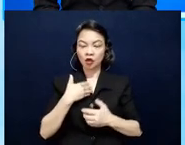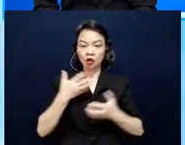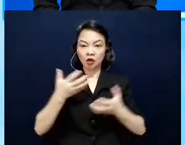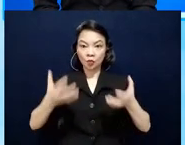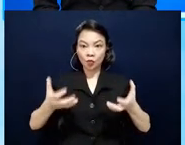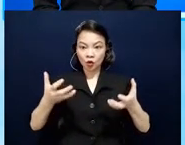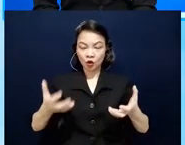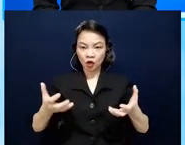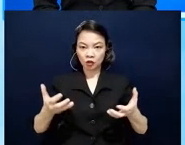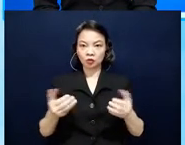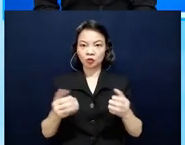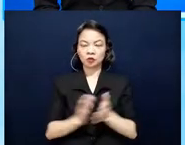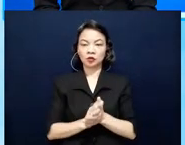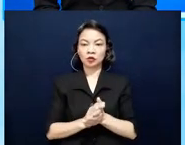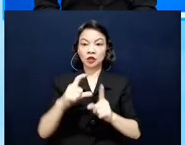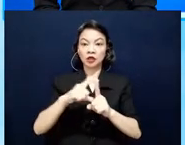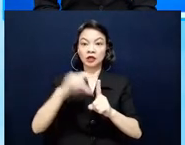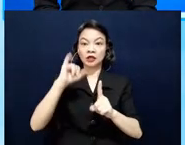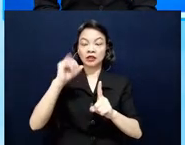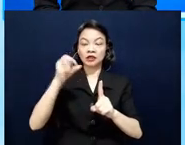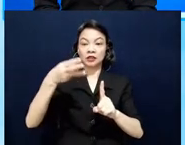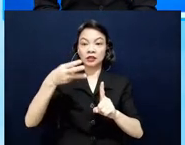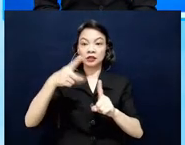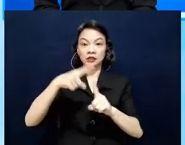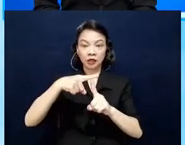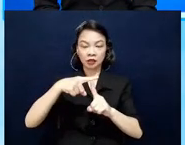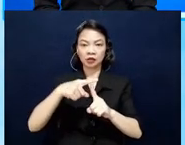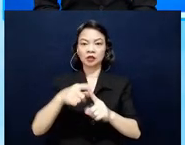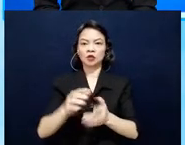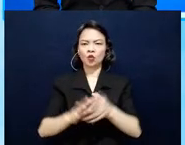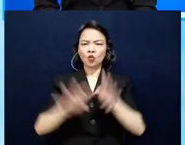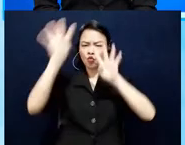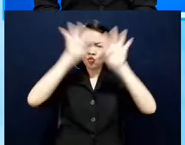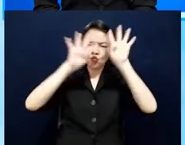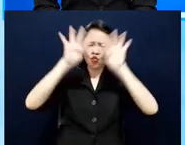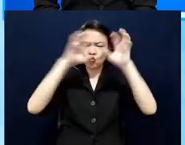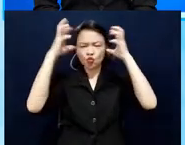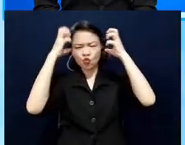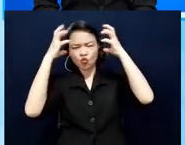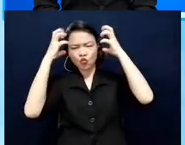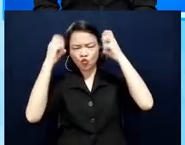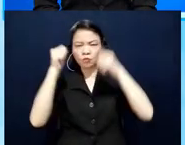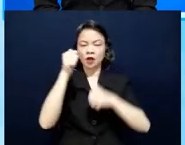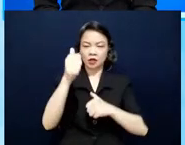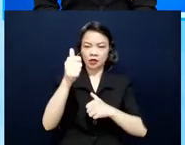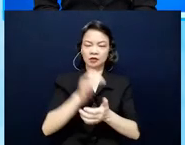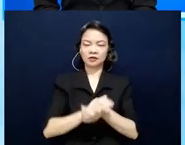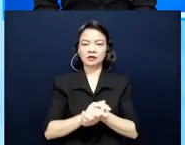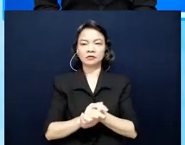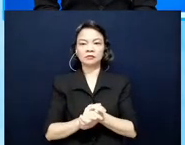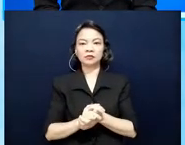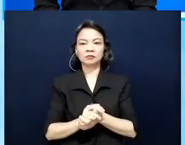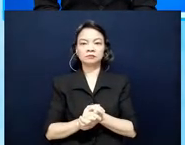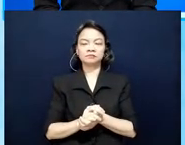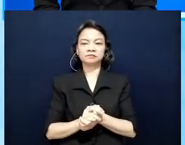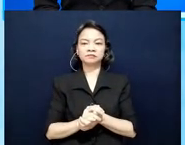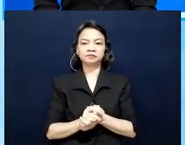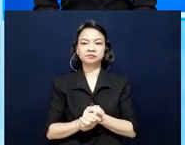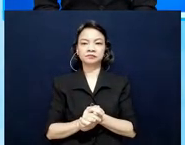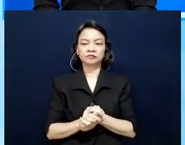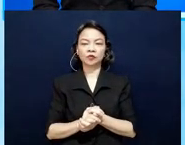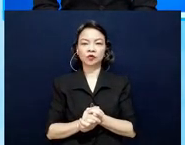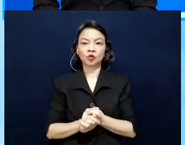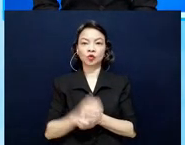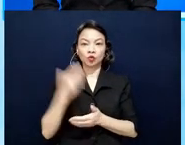diet yang baik, stres dengan baik, dan tentu jika sekian lama melakukan